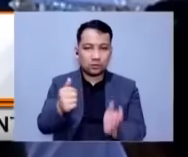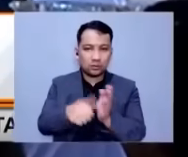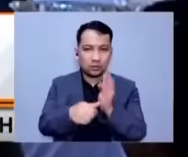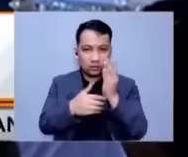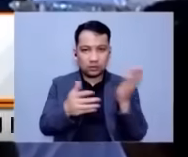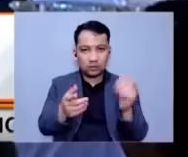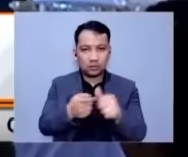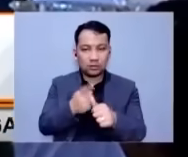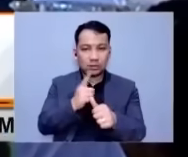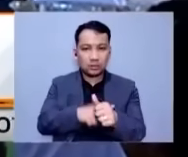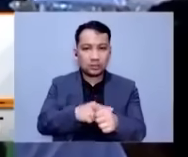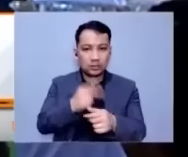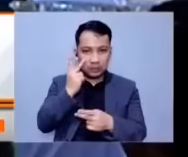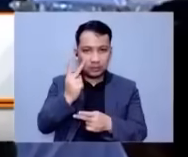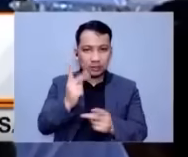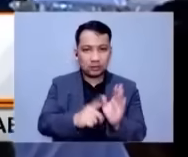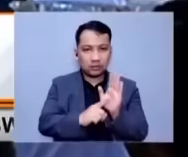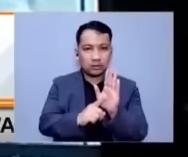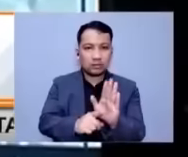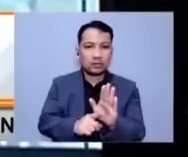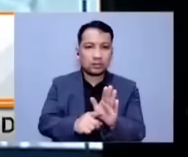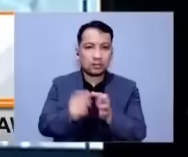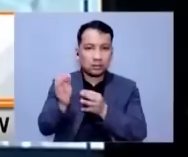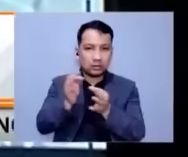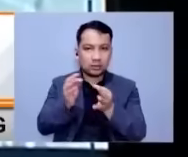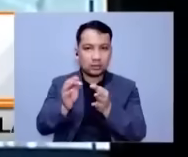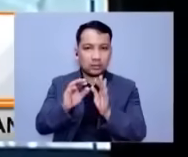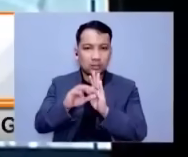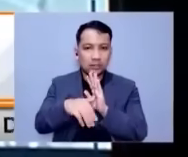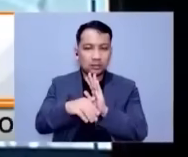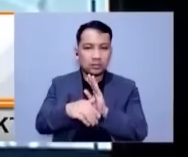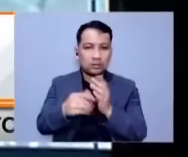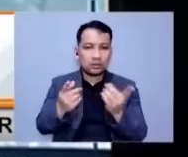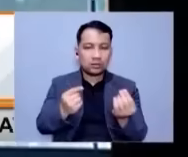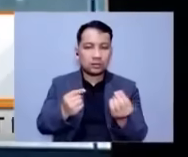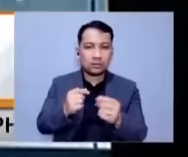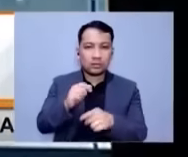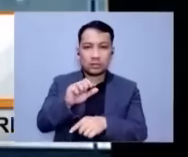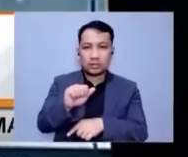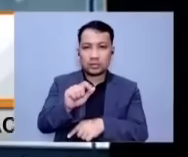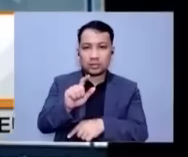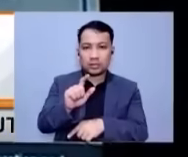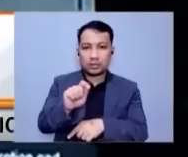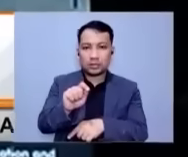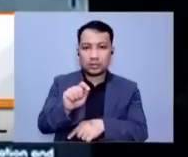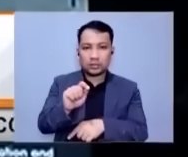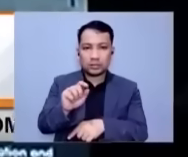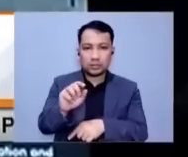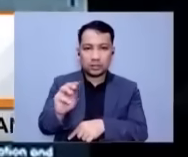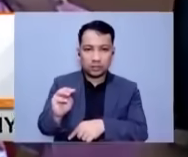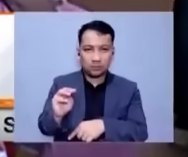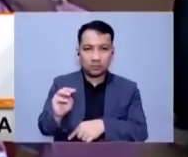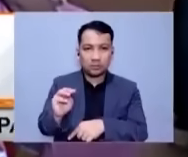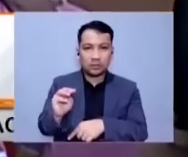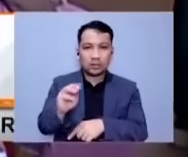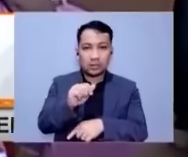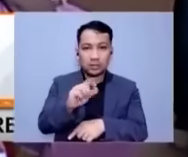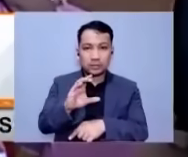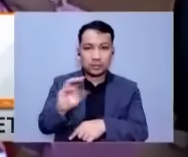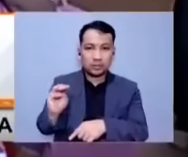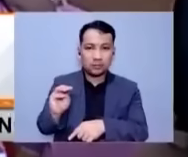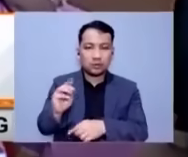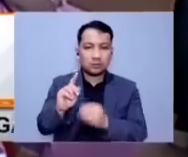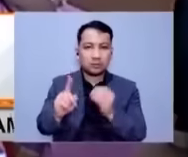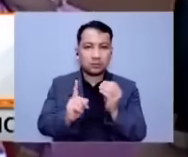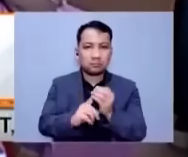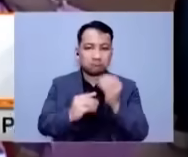beses ding ipinakita at ipinaliwanag ng COMELEC ang gagamiting automated counting machines sa 2025 elections. Sa kabila naman